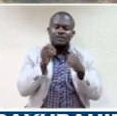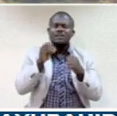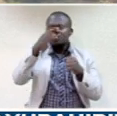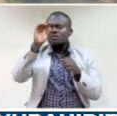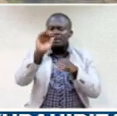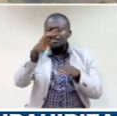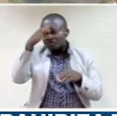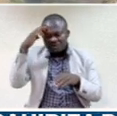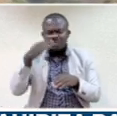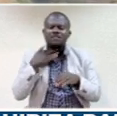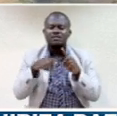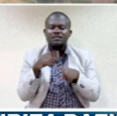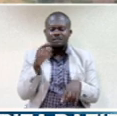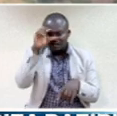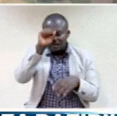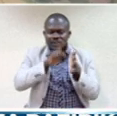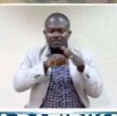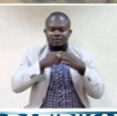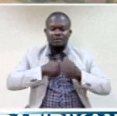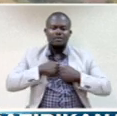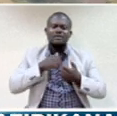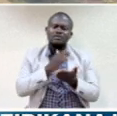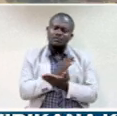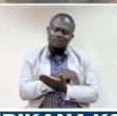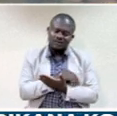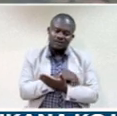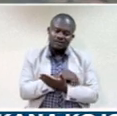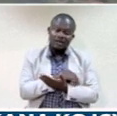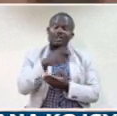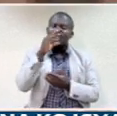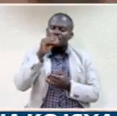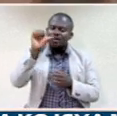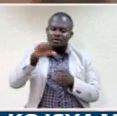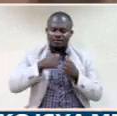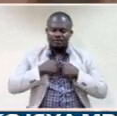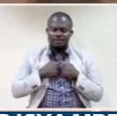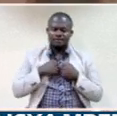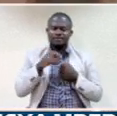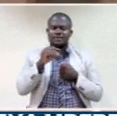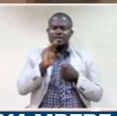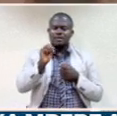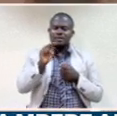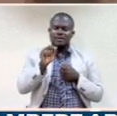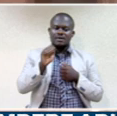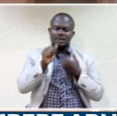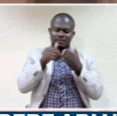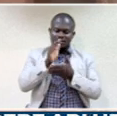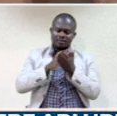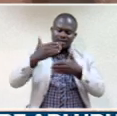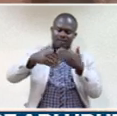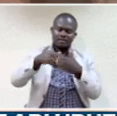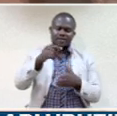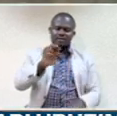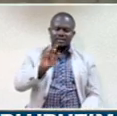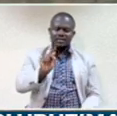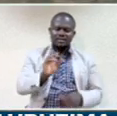cy'amporaga yabuze iki mu Rwanda uze kugenda se asebye Rwanda Umurenge wa Nyabimata umwe mu mirenge hano imbibi na pariki